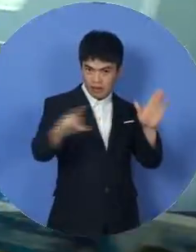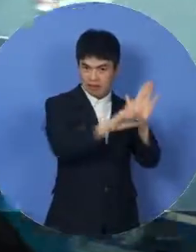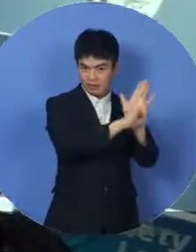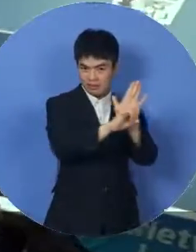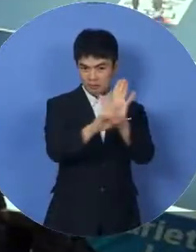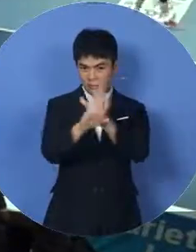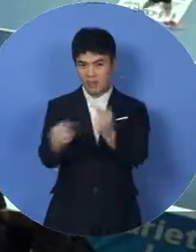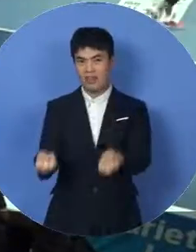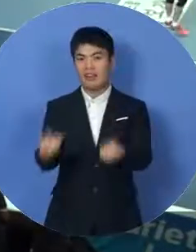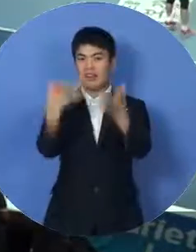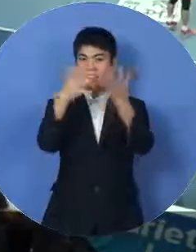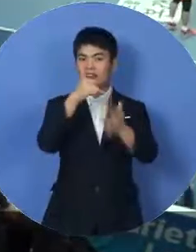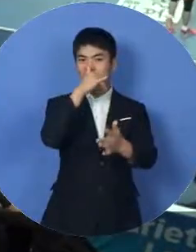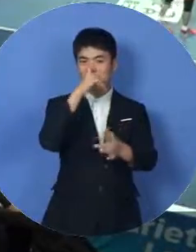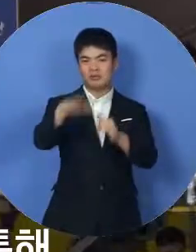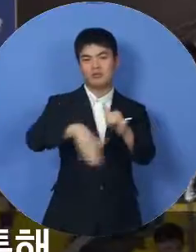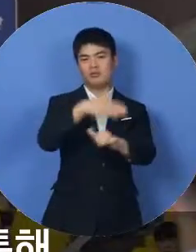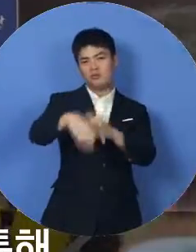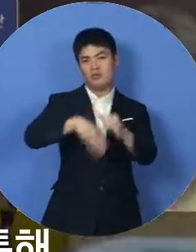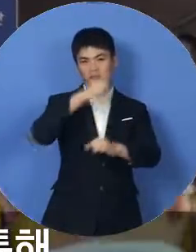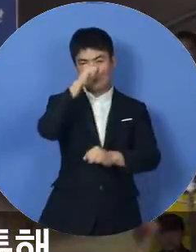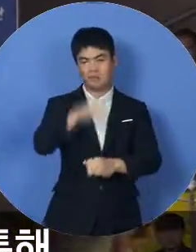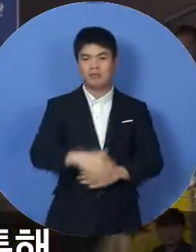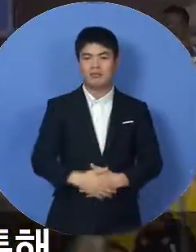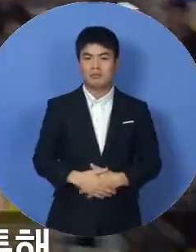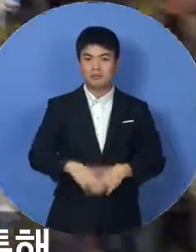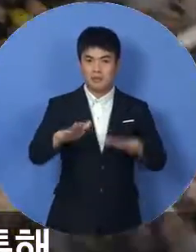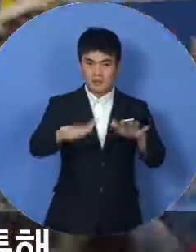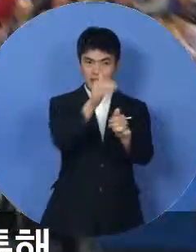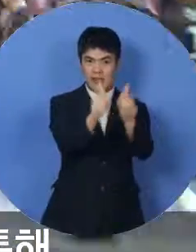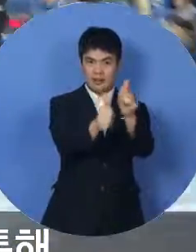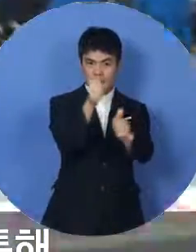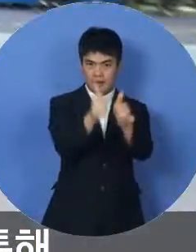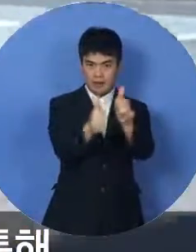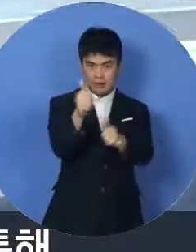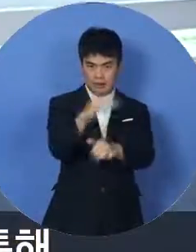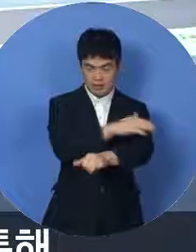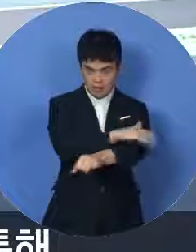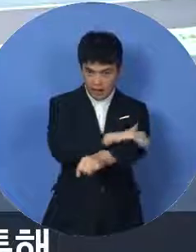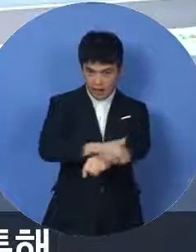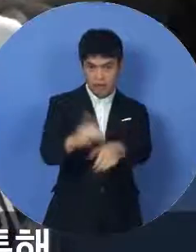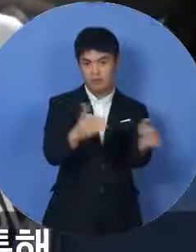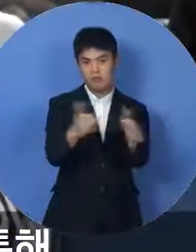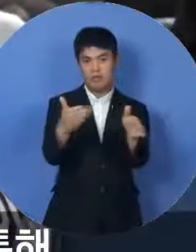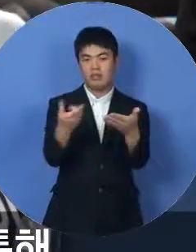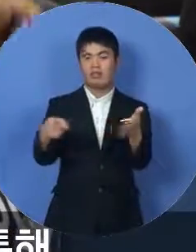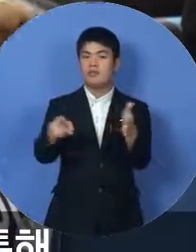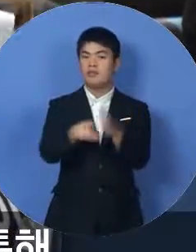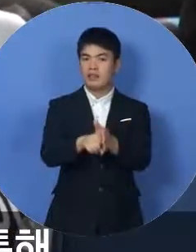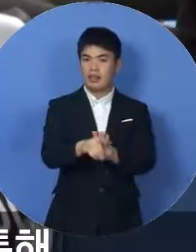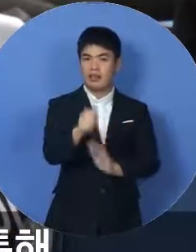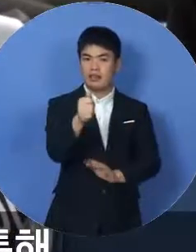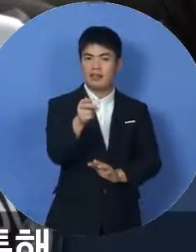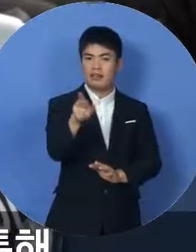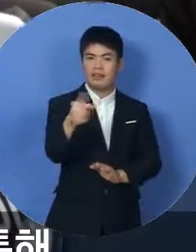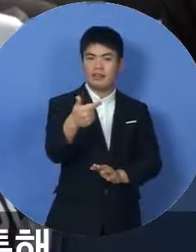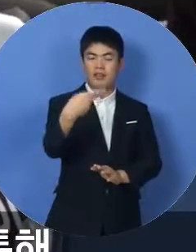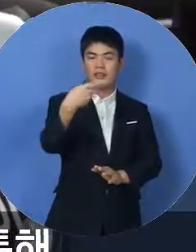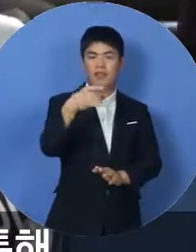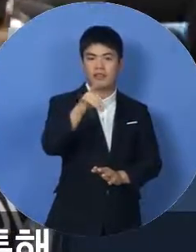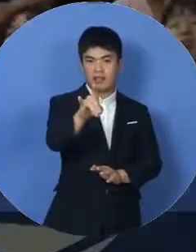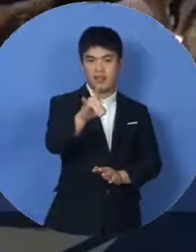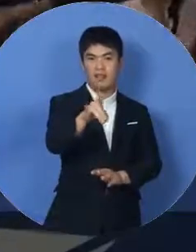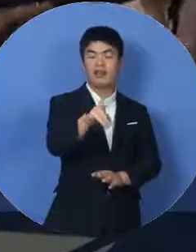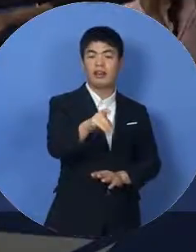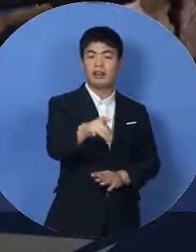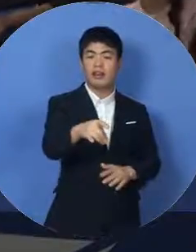더욱 고조시켰습니다. 이번 대회의 완벽한 진행을 위해서 시는 현대캐피탈 구단과 긴밀한 협조를